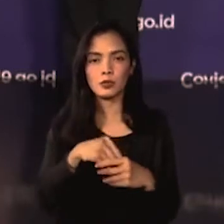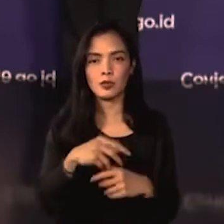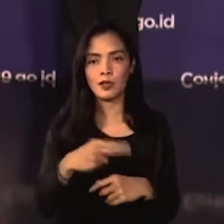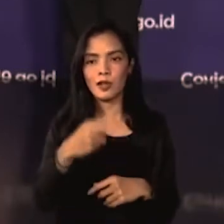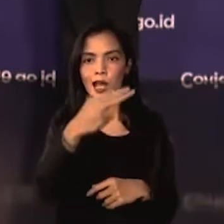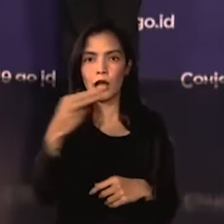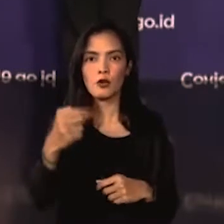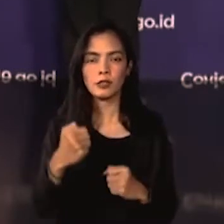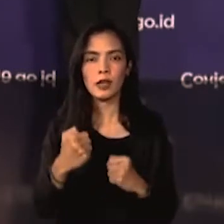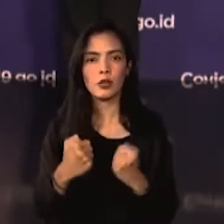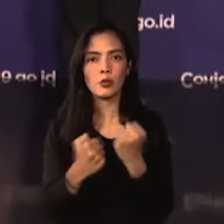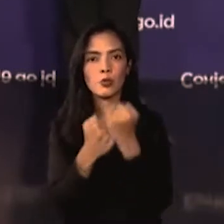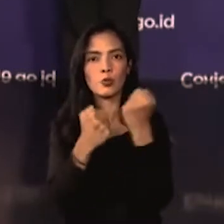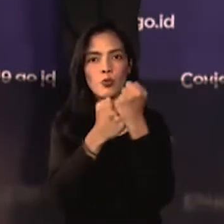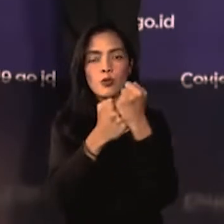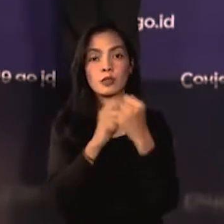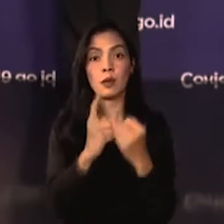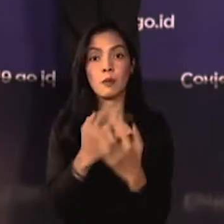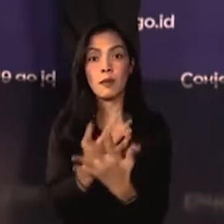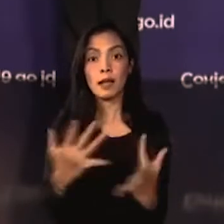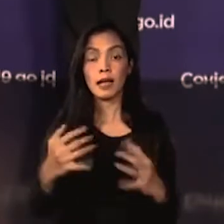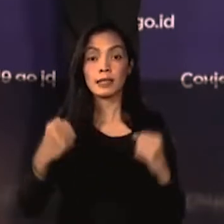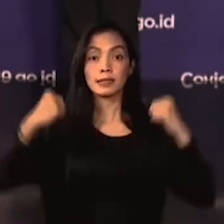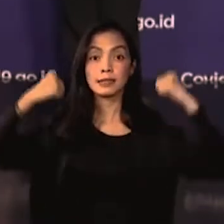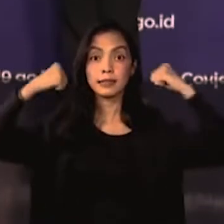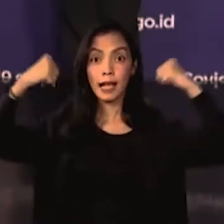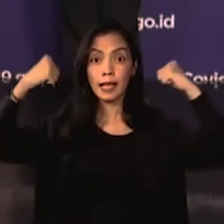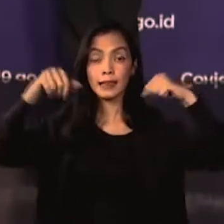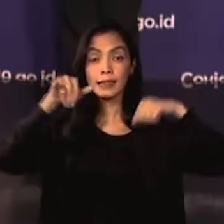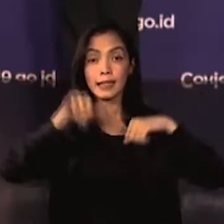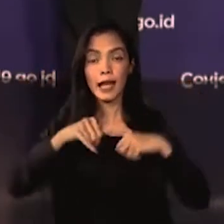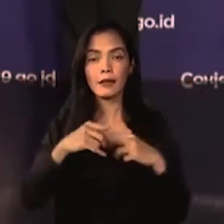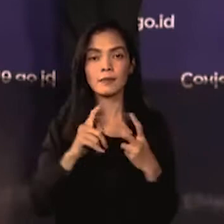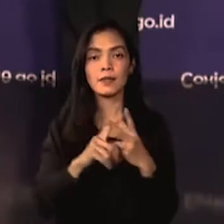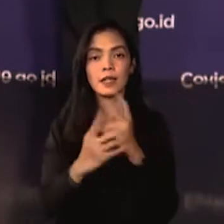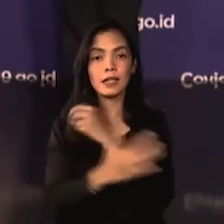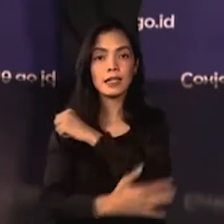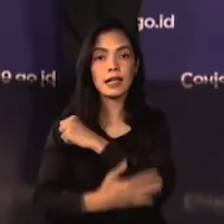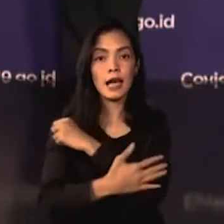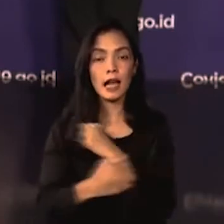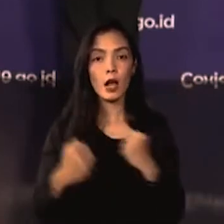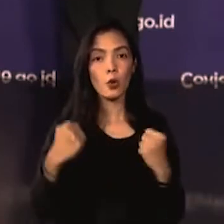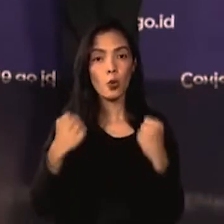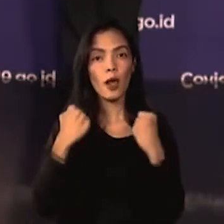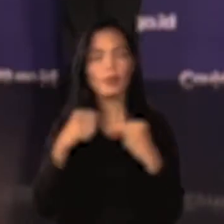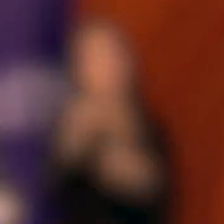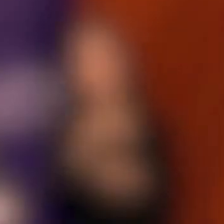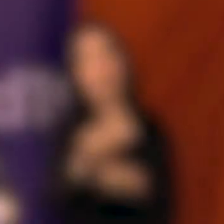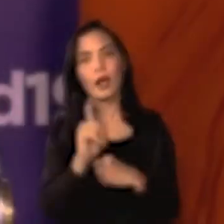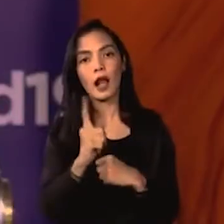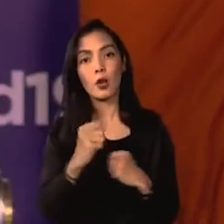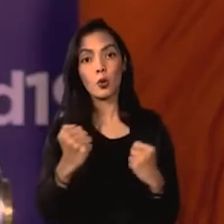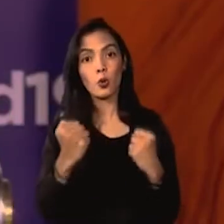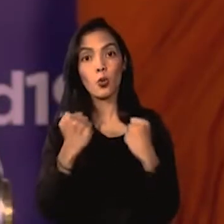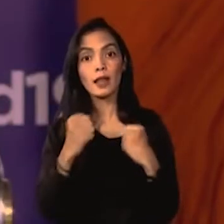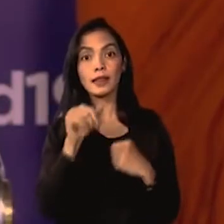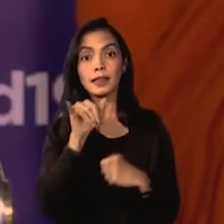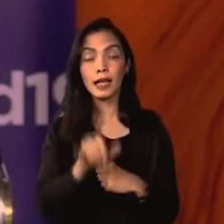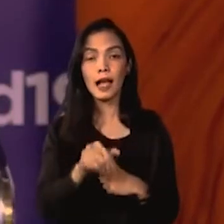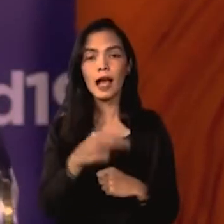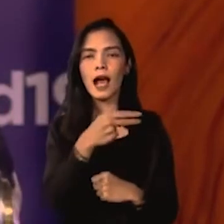Karena kalau rakyatnya sehat, negara kuat. Kalau negara kuat, maka akan